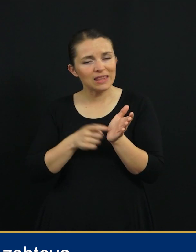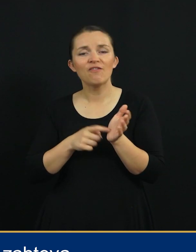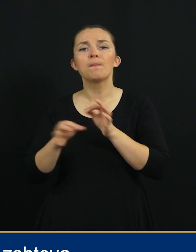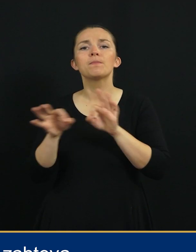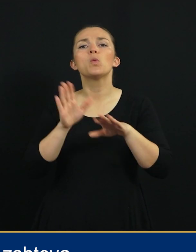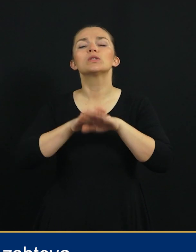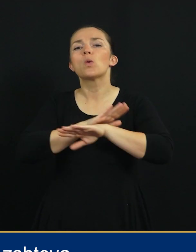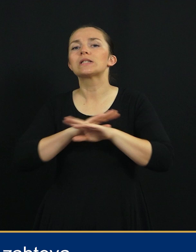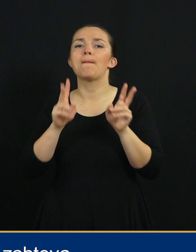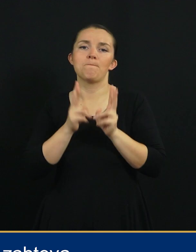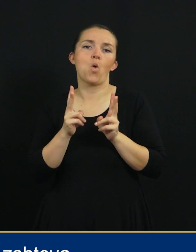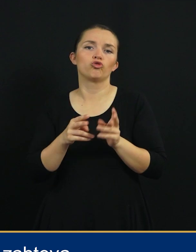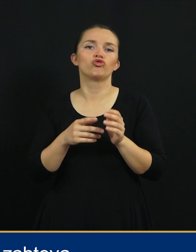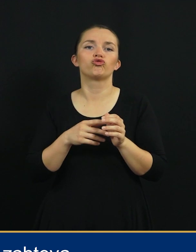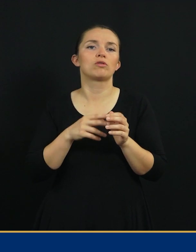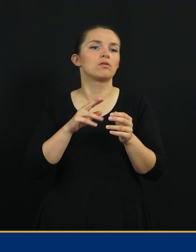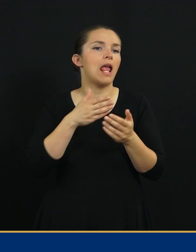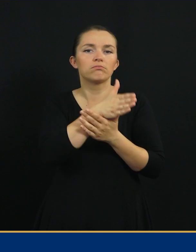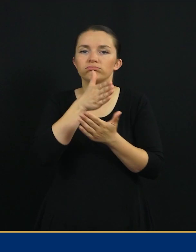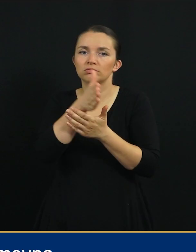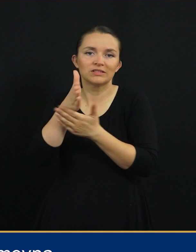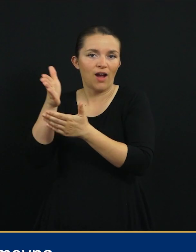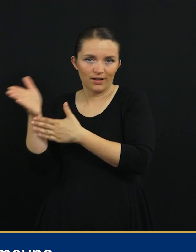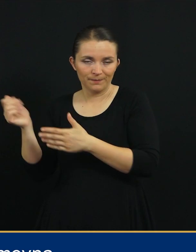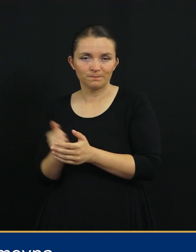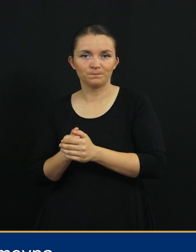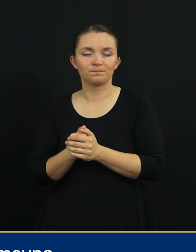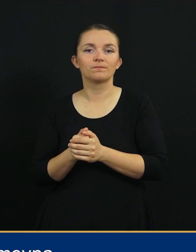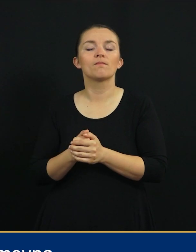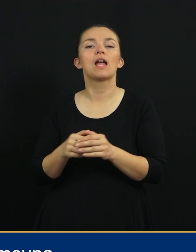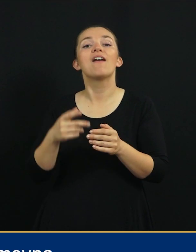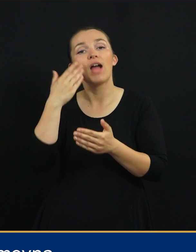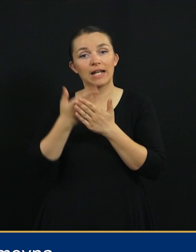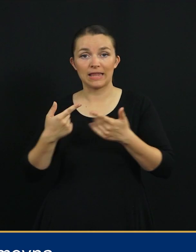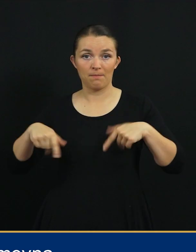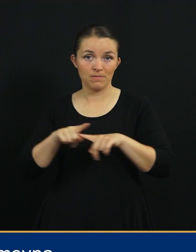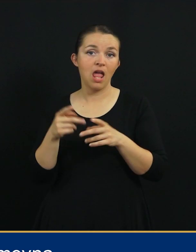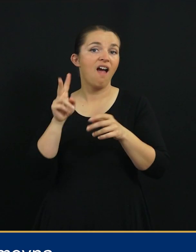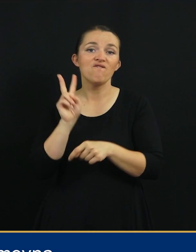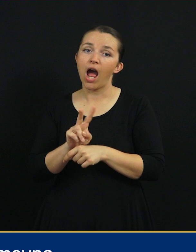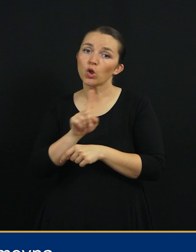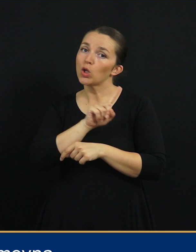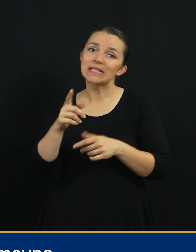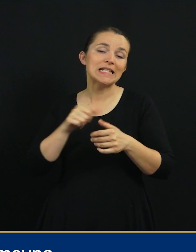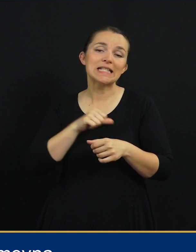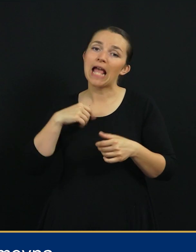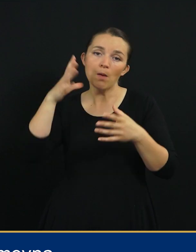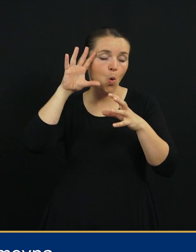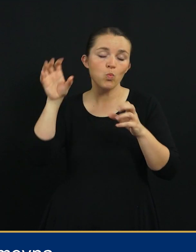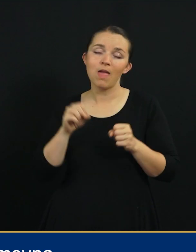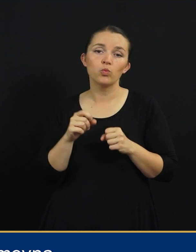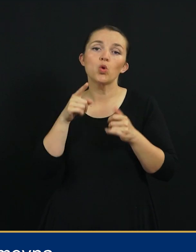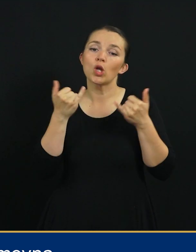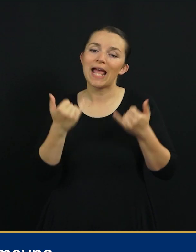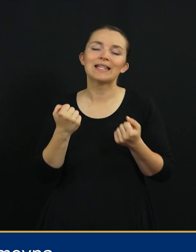vse možne scenarije. In verjemite mi, varnost ni samoumevna, to je danes